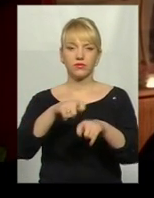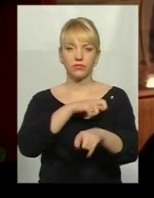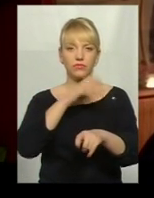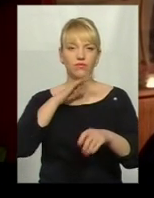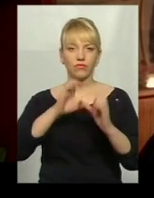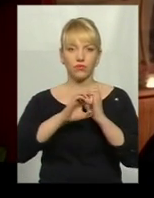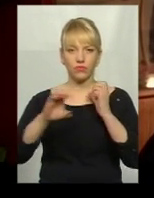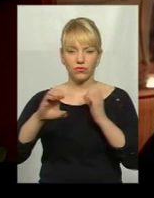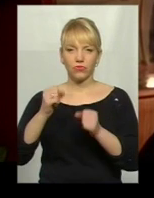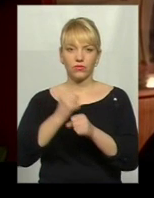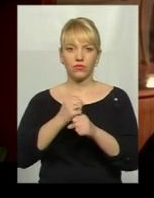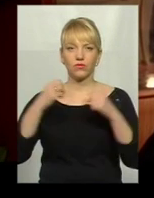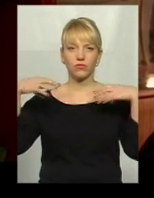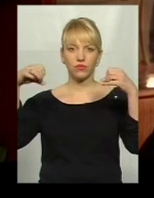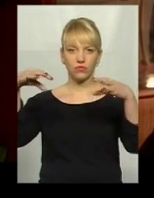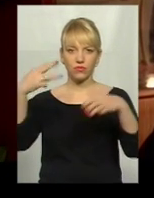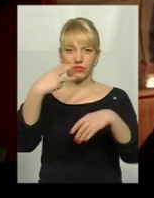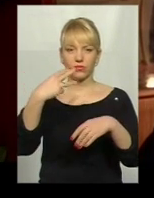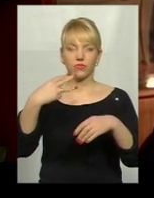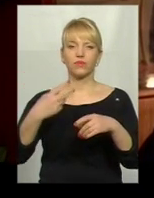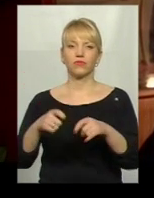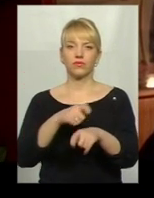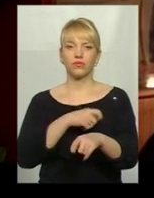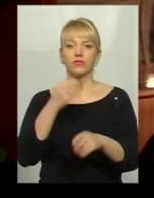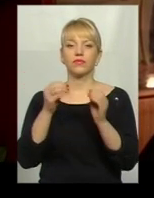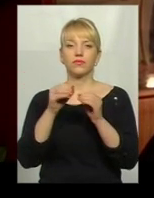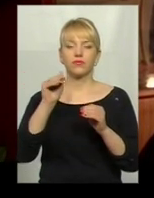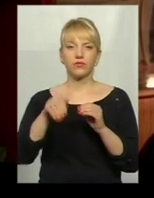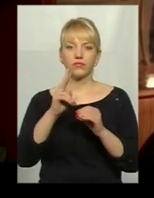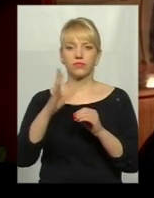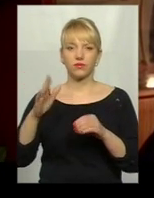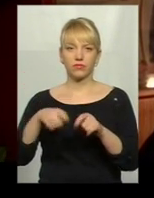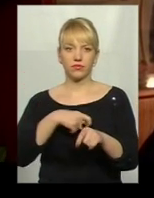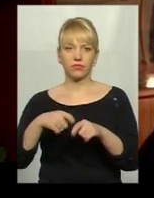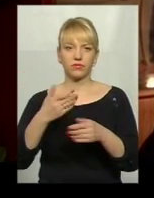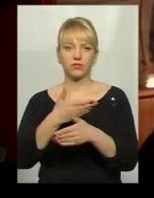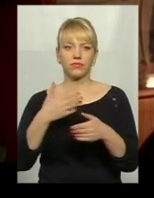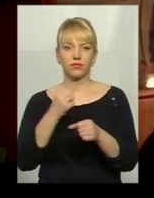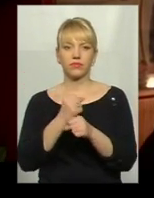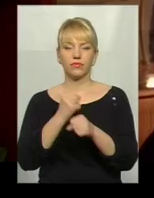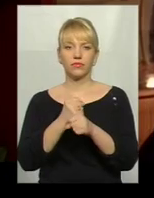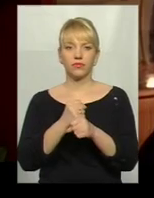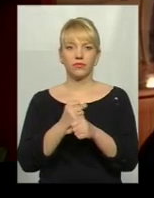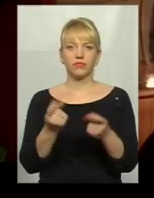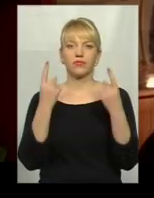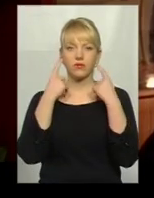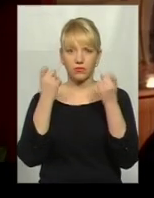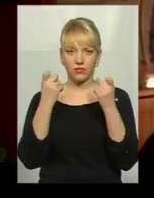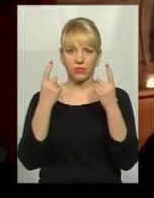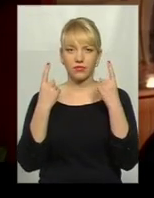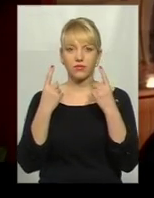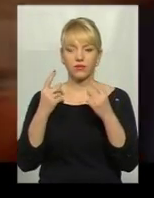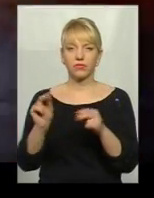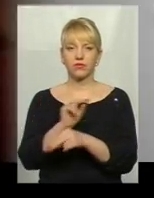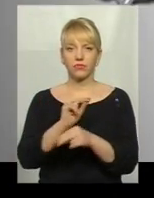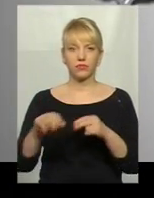зробили освітлення коло 30 кілометрів. Коло 10 тисяч квадратних метрів зробили капітальний ремонт